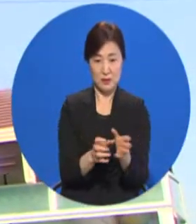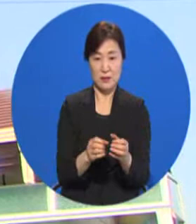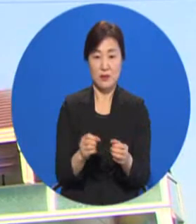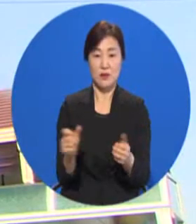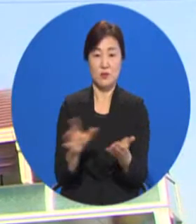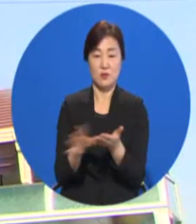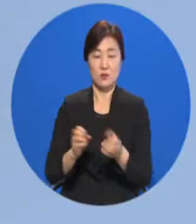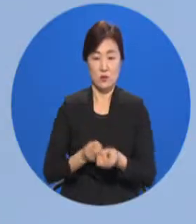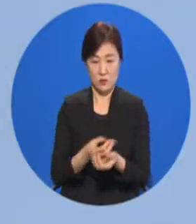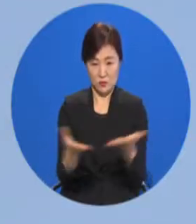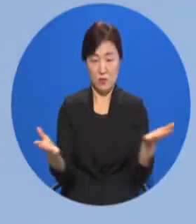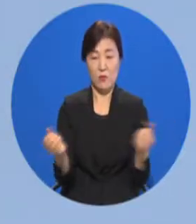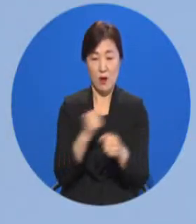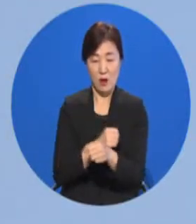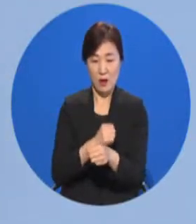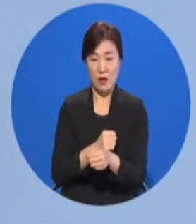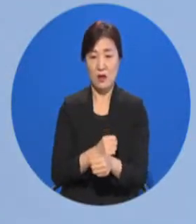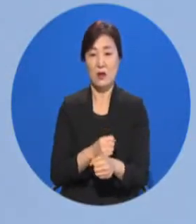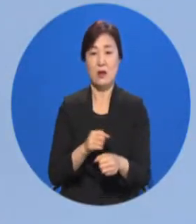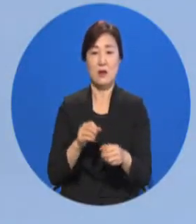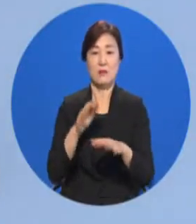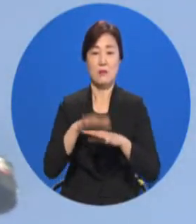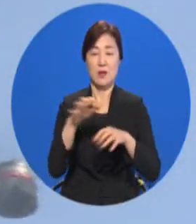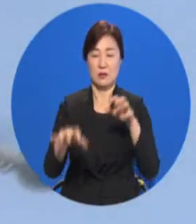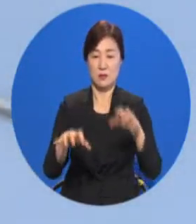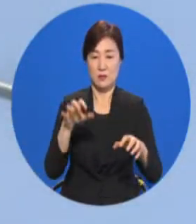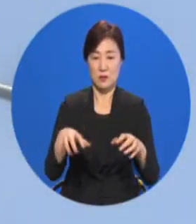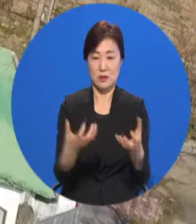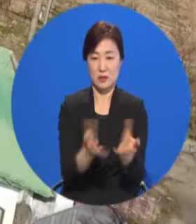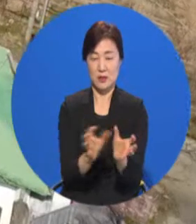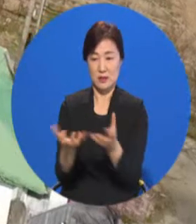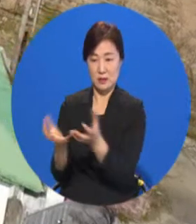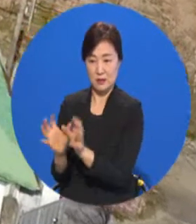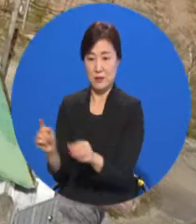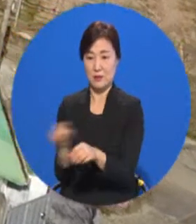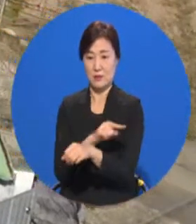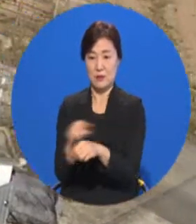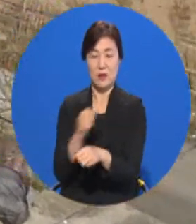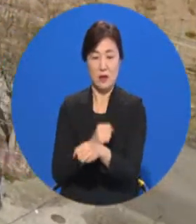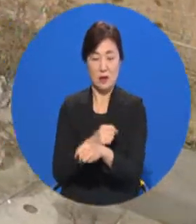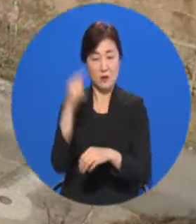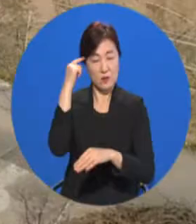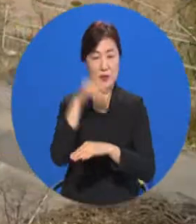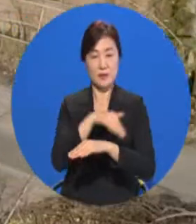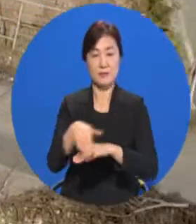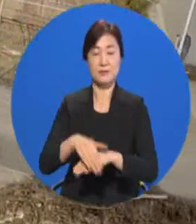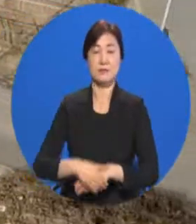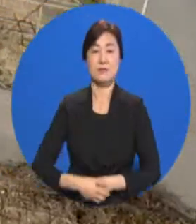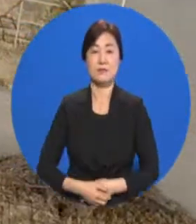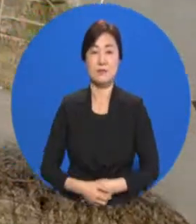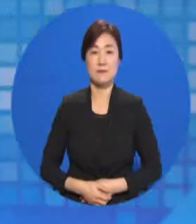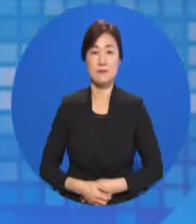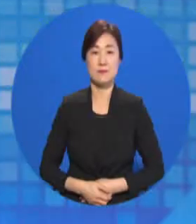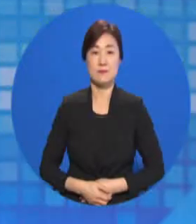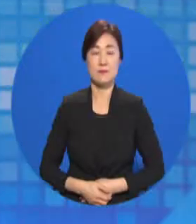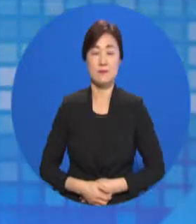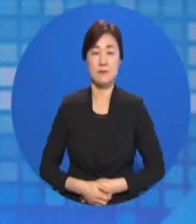공급해 매주 마을 단위 방역을 실시하도록 했습니다. MBC 뉴스 양현승입니다.